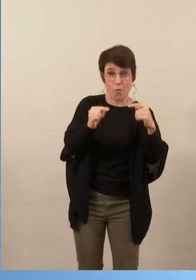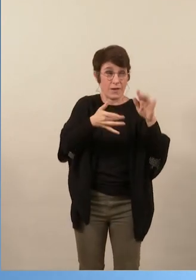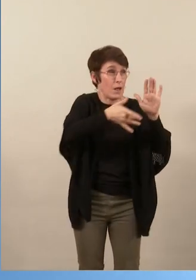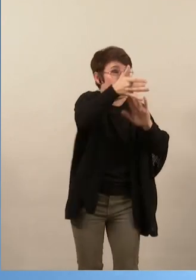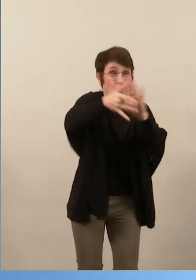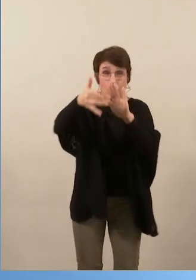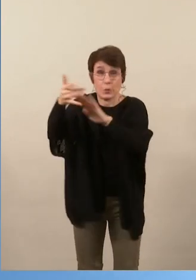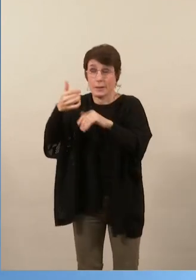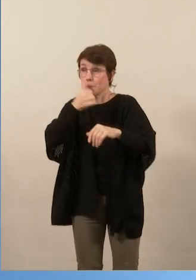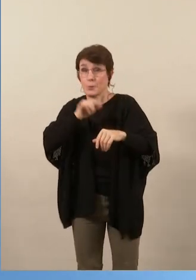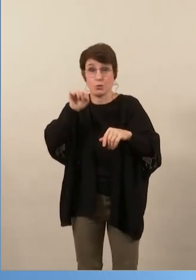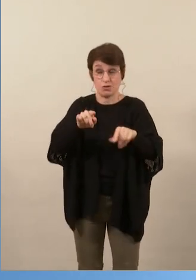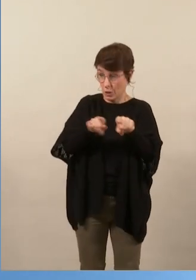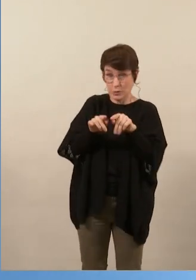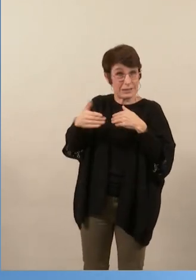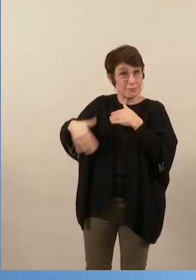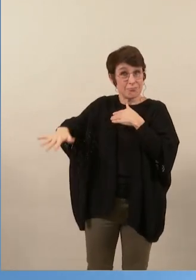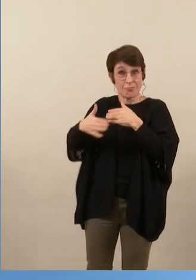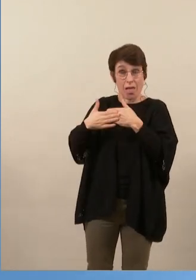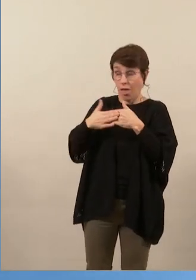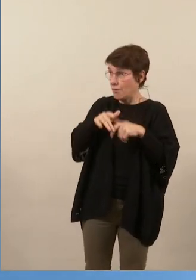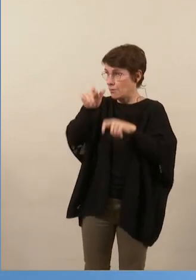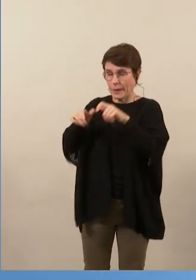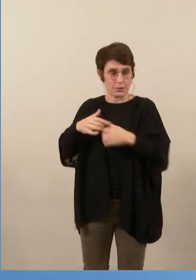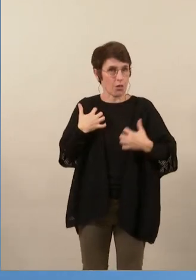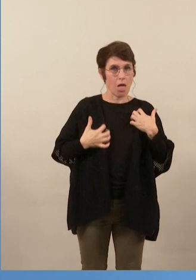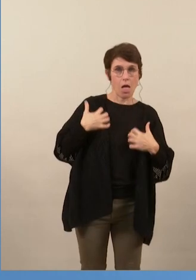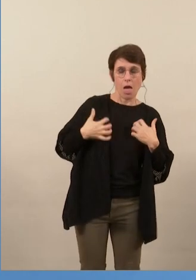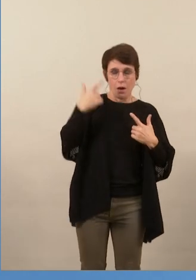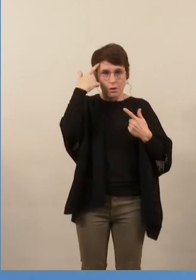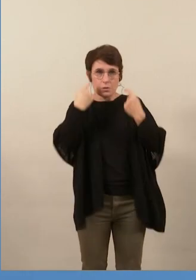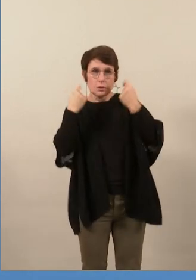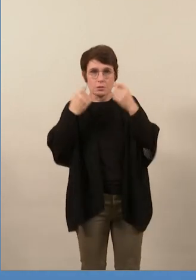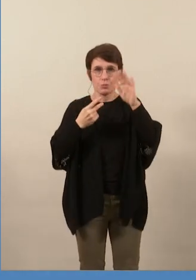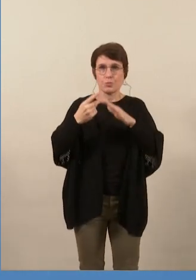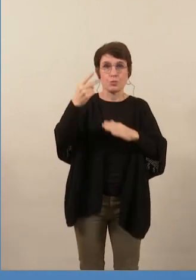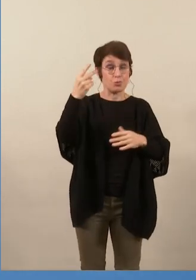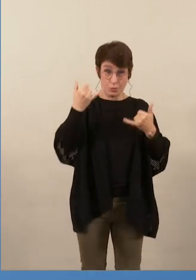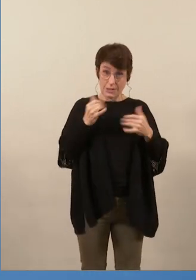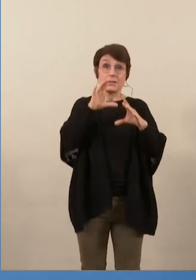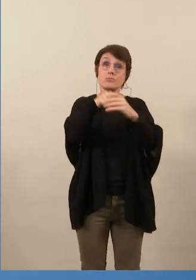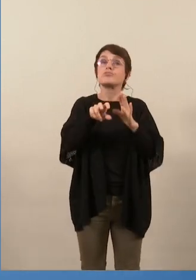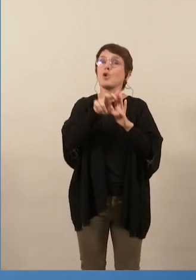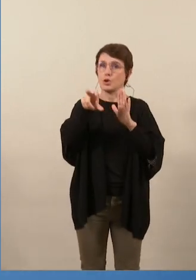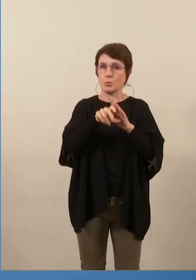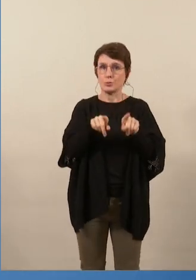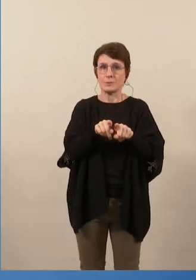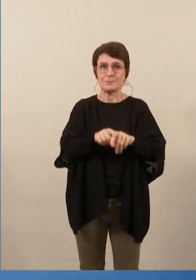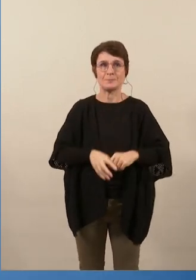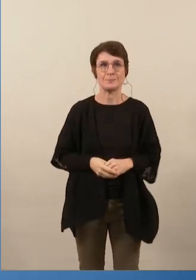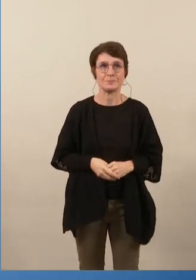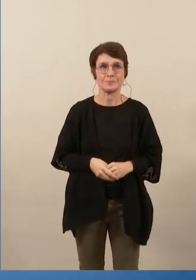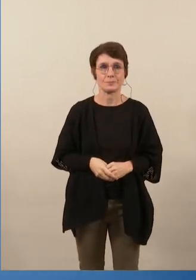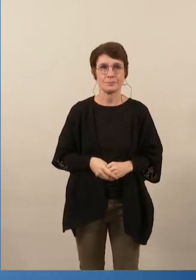intitudes ici tout près sur le quotidien des habitantes et habitants de toutes les villes dont Grenoble